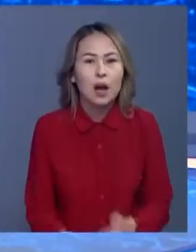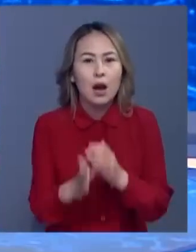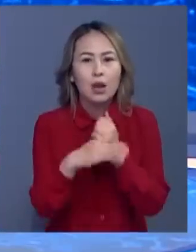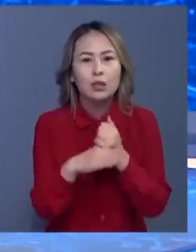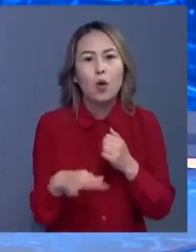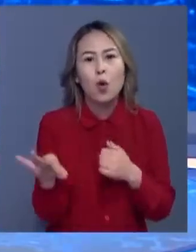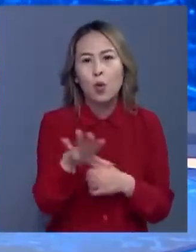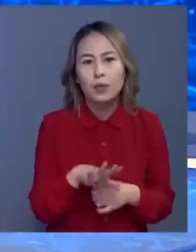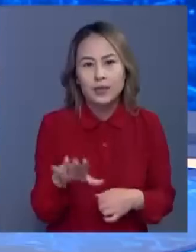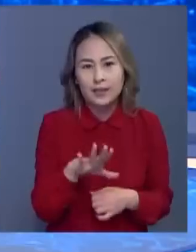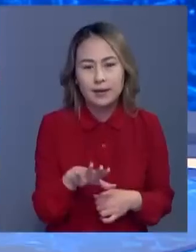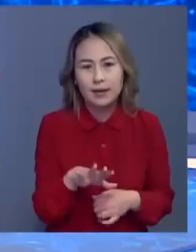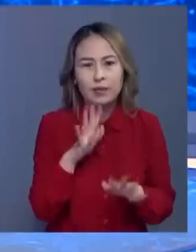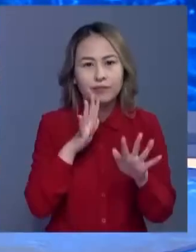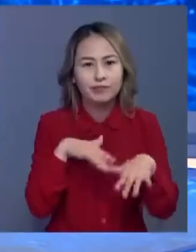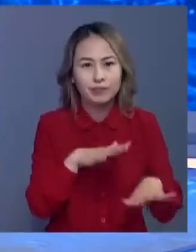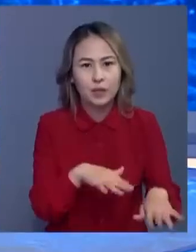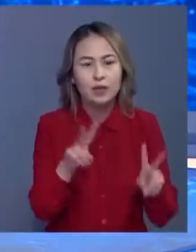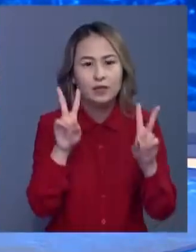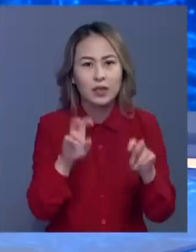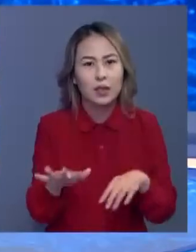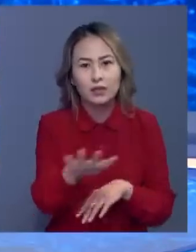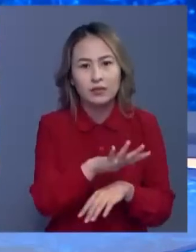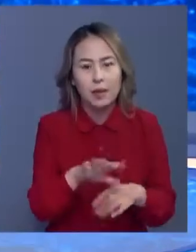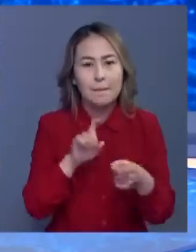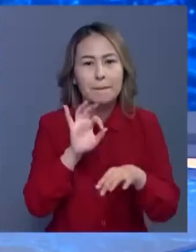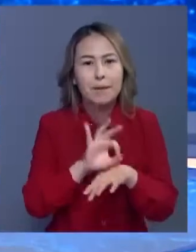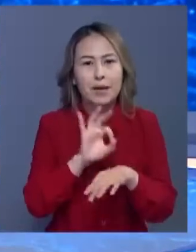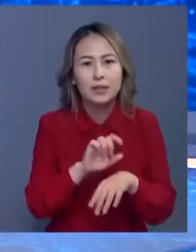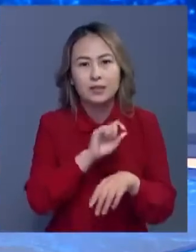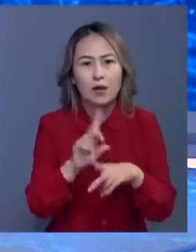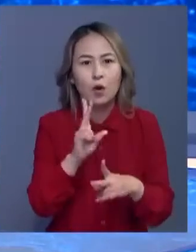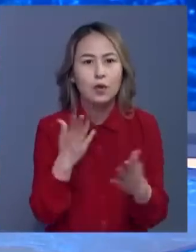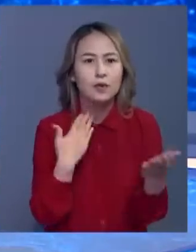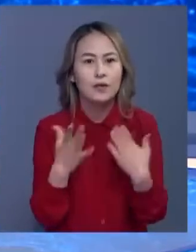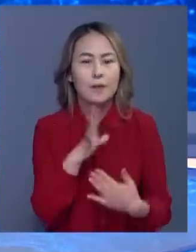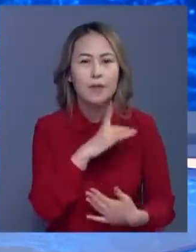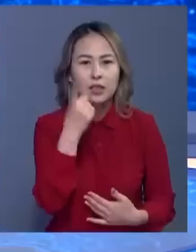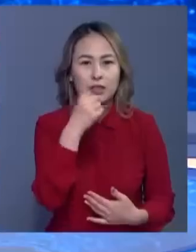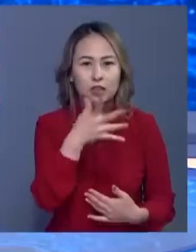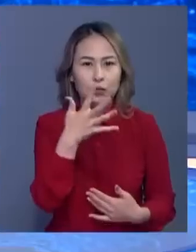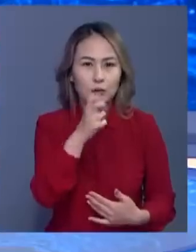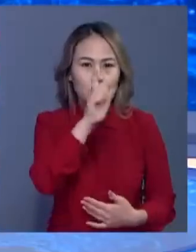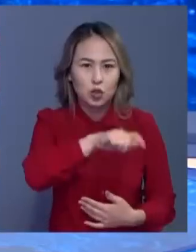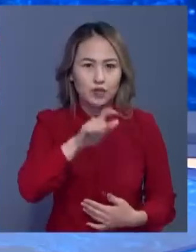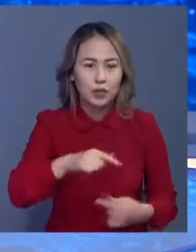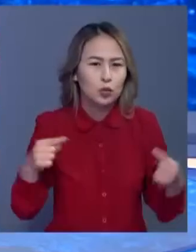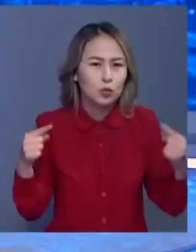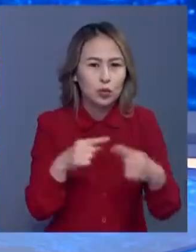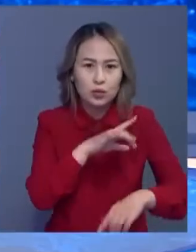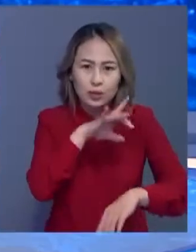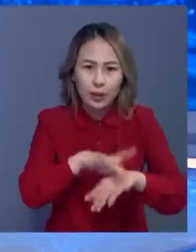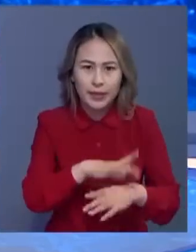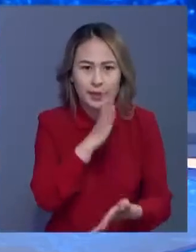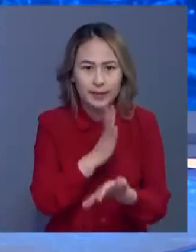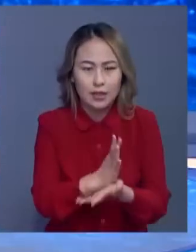Атырау облысына қарасты теңіз кен алаңында коронавирус дертіне шалдыққандармен қарым-қатынаста болған 1,5 адам анықталды. Ол